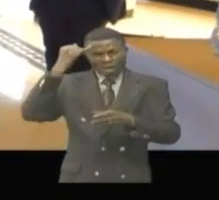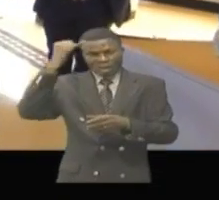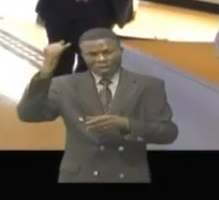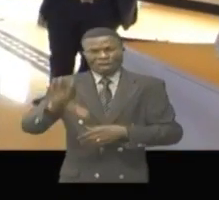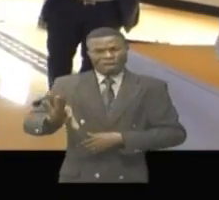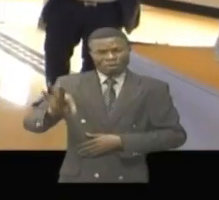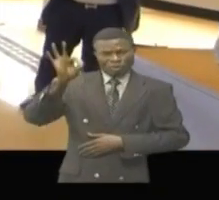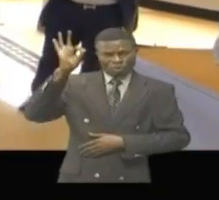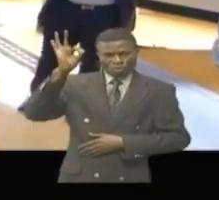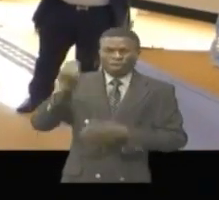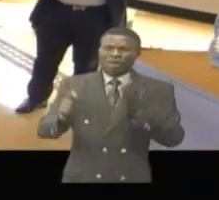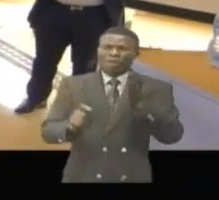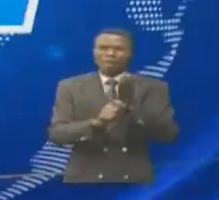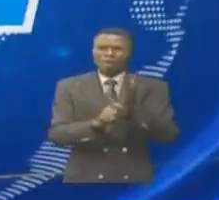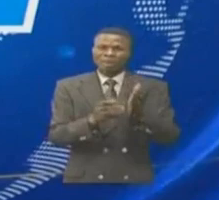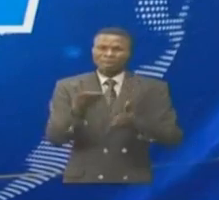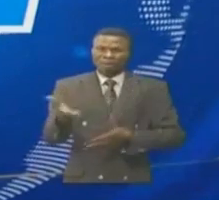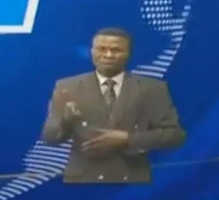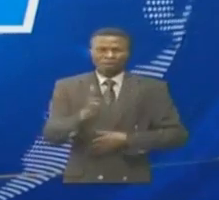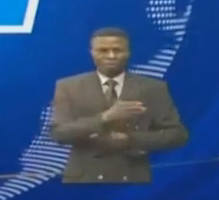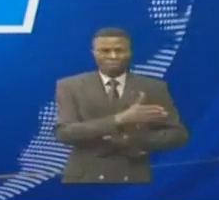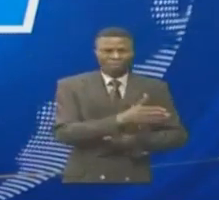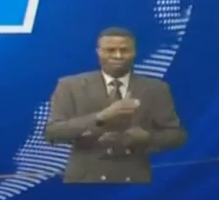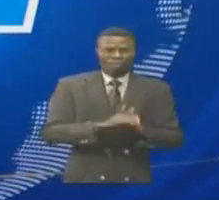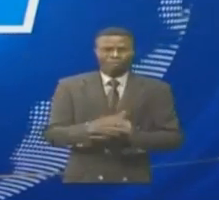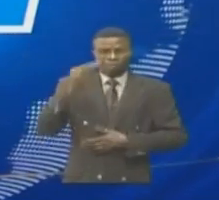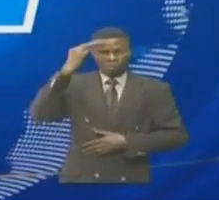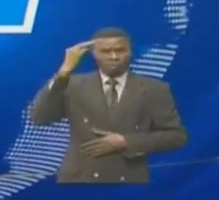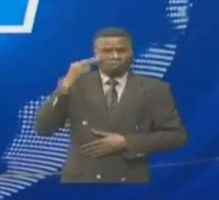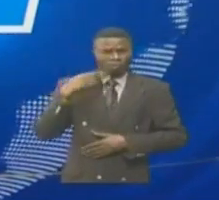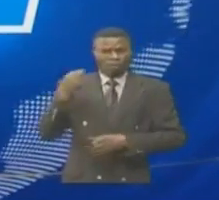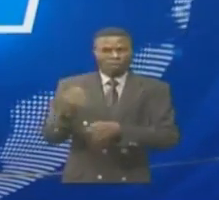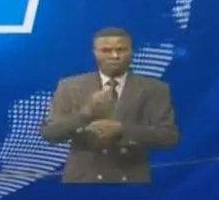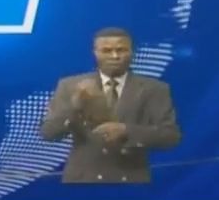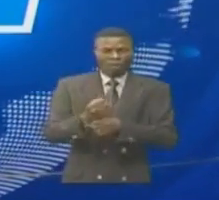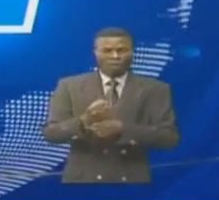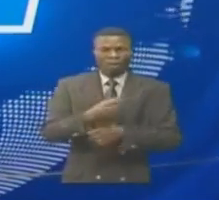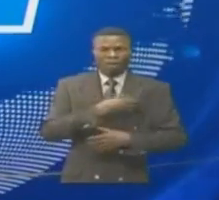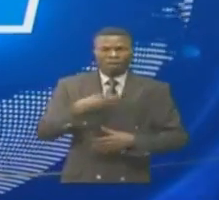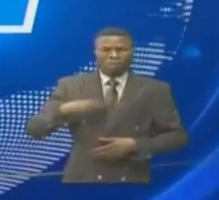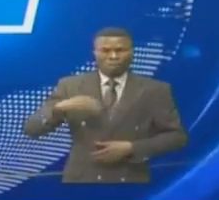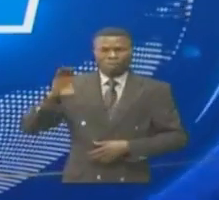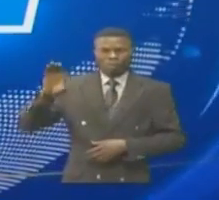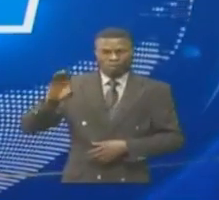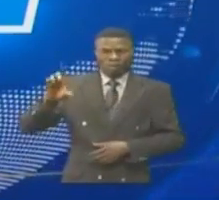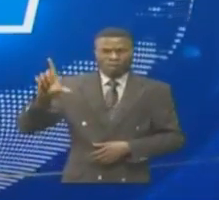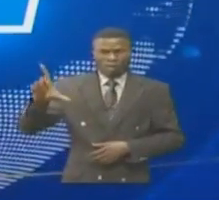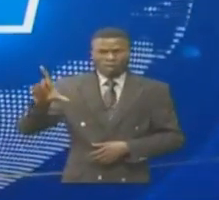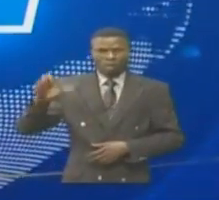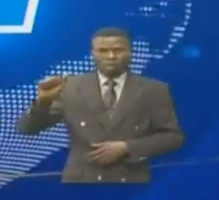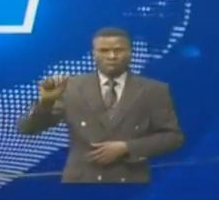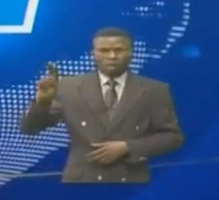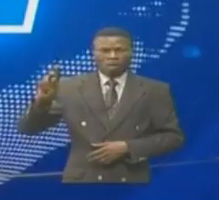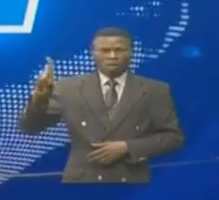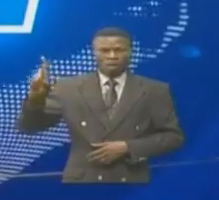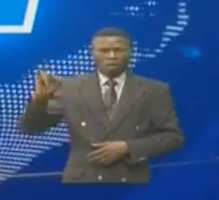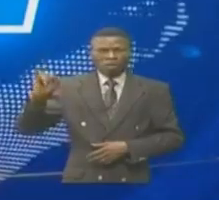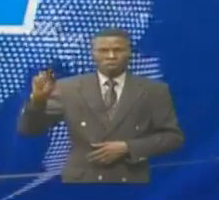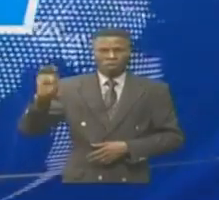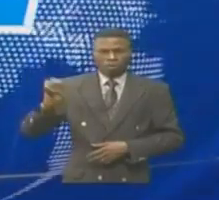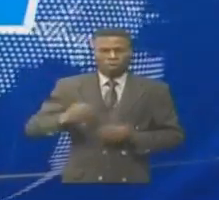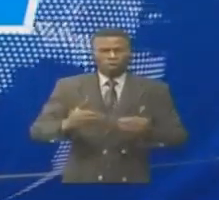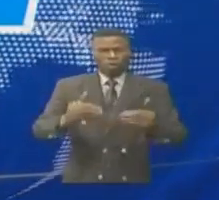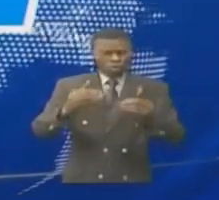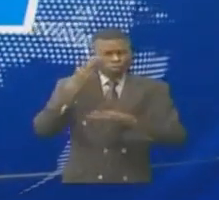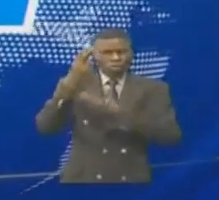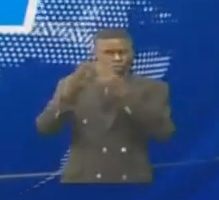choix stratégiques. La ministre de l'Emploi, Claudine Ndoussi, poursuit son itinérance de